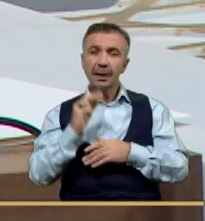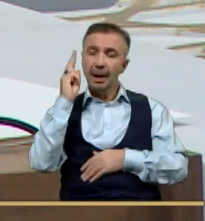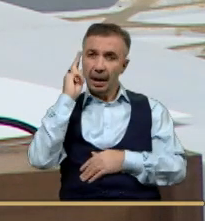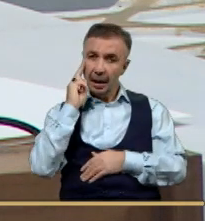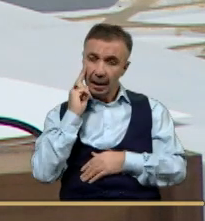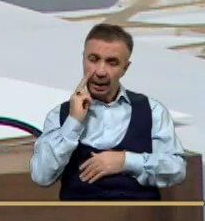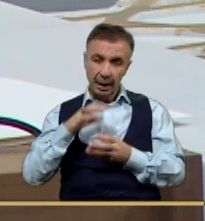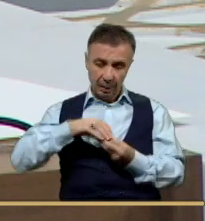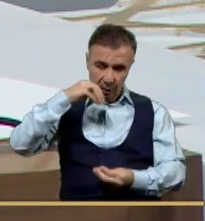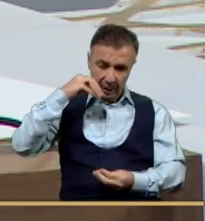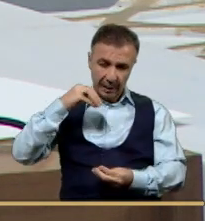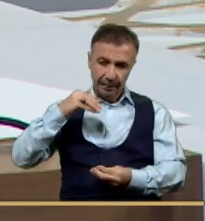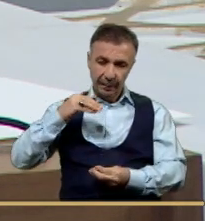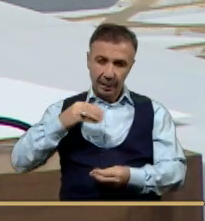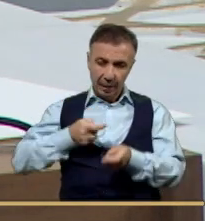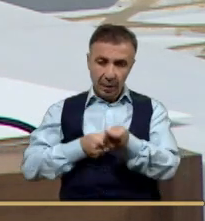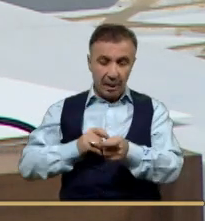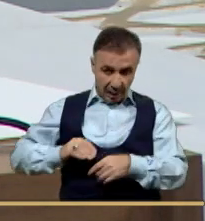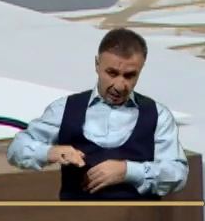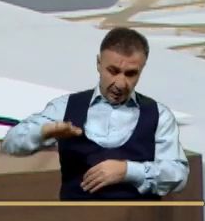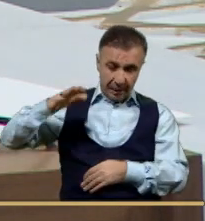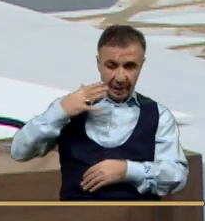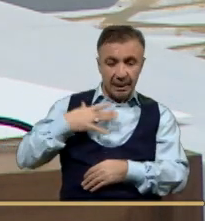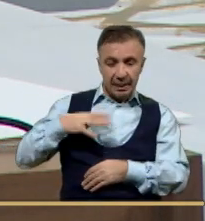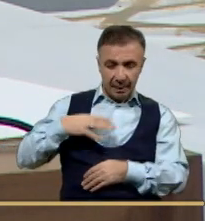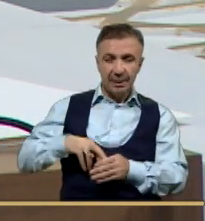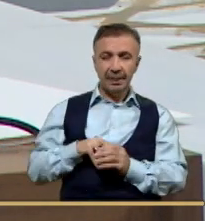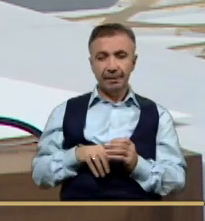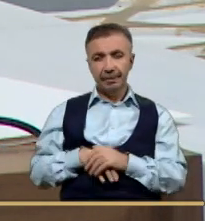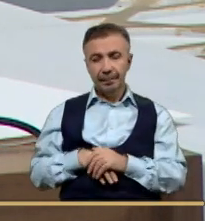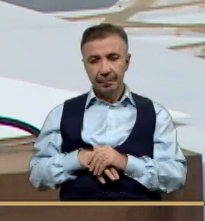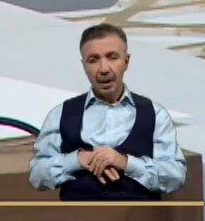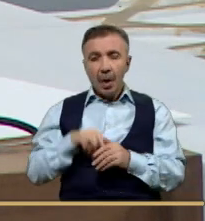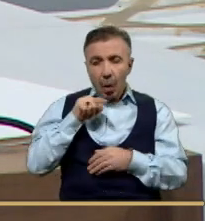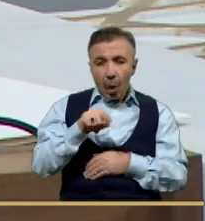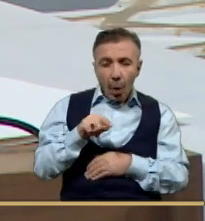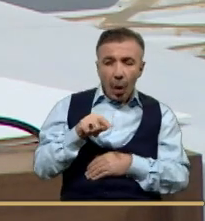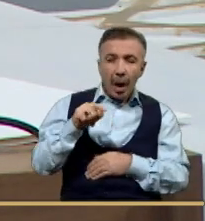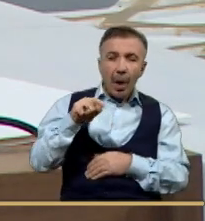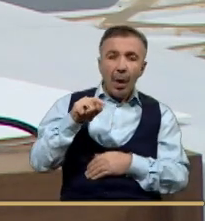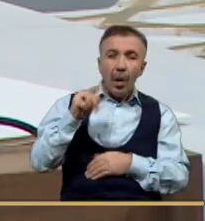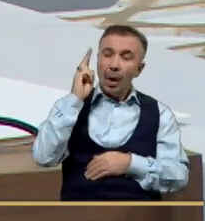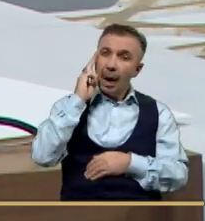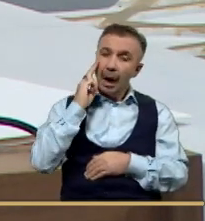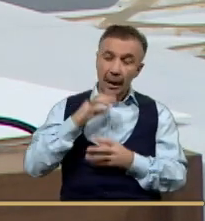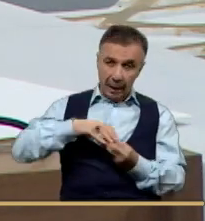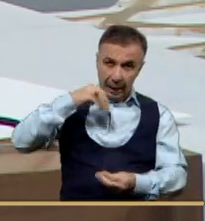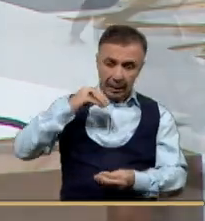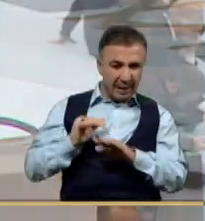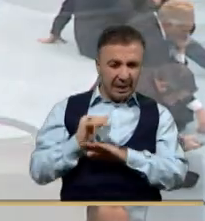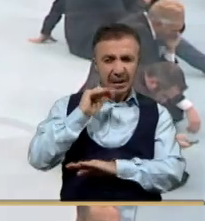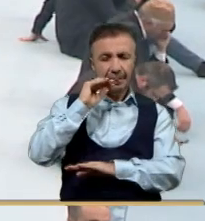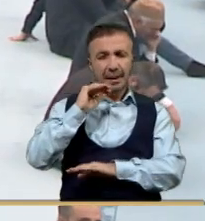ahlak üzere yetiştirmişse ve yetiştirmek istemişse O ahlakı yaşamayı bizlere nasip eyle.